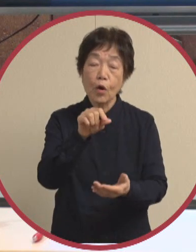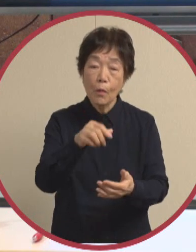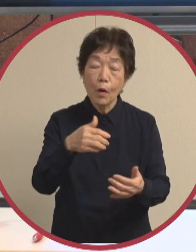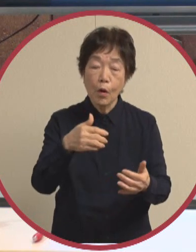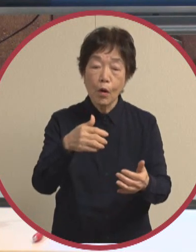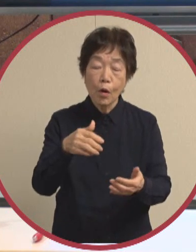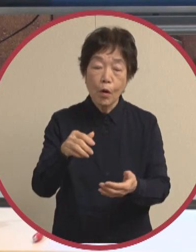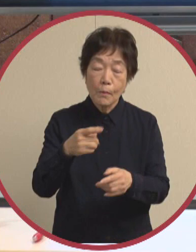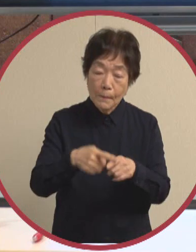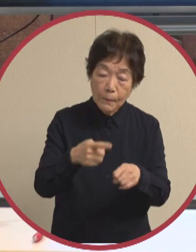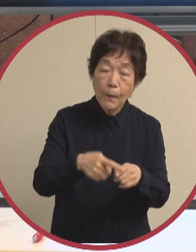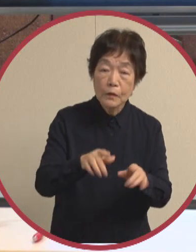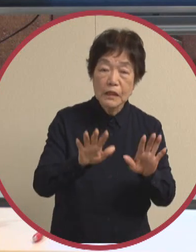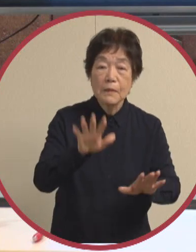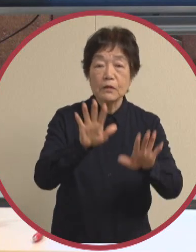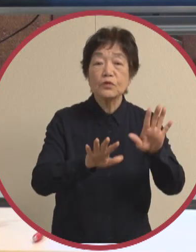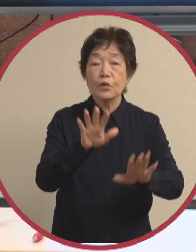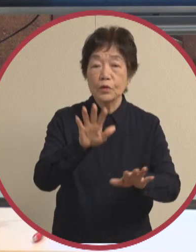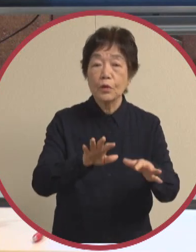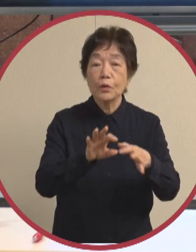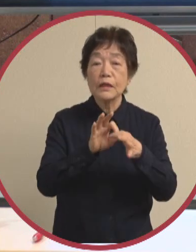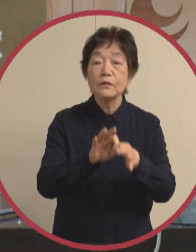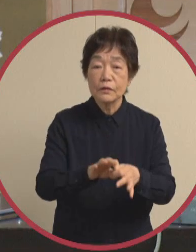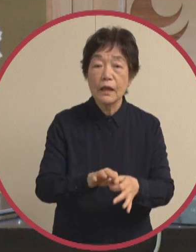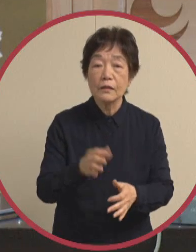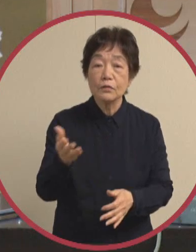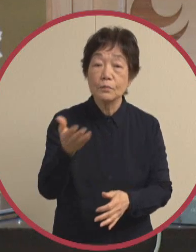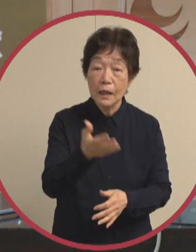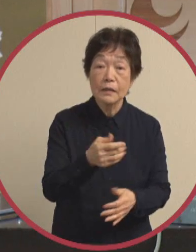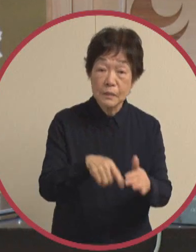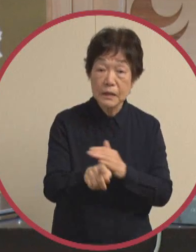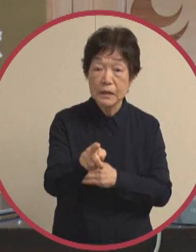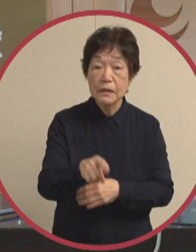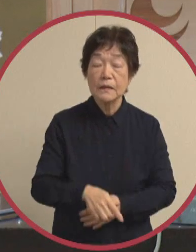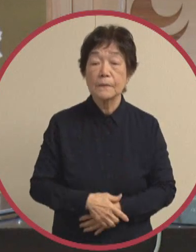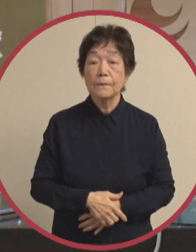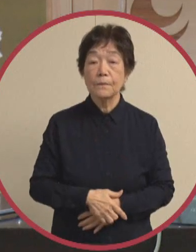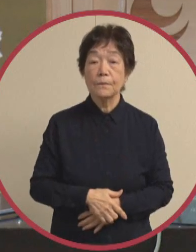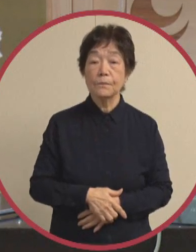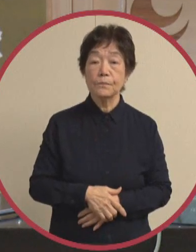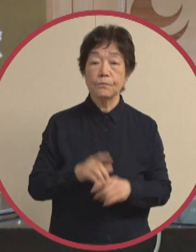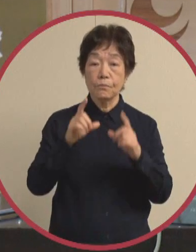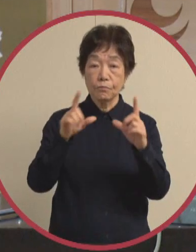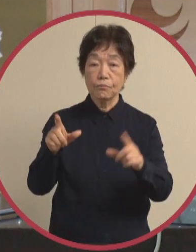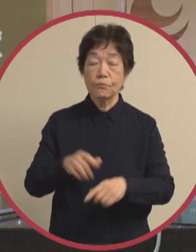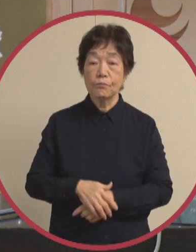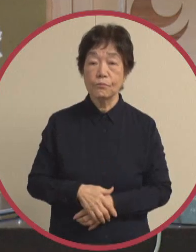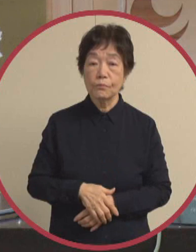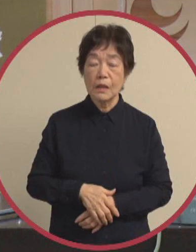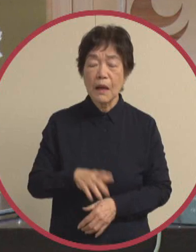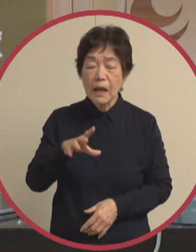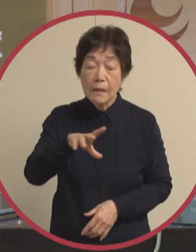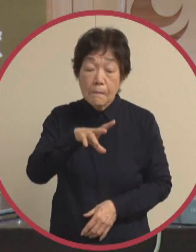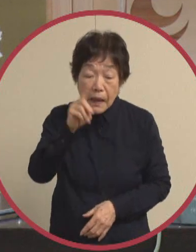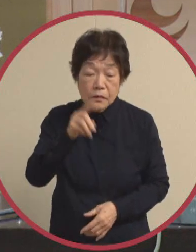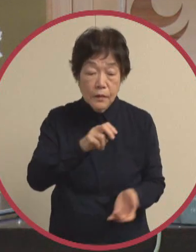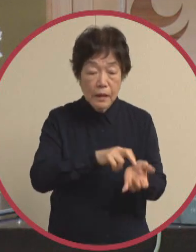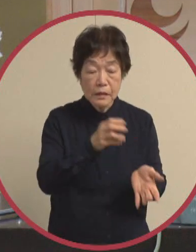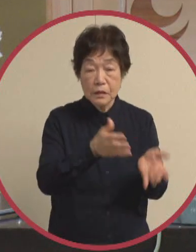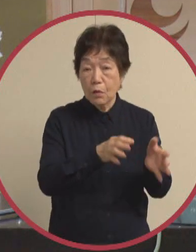てもらえるかというのは見た上で判断するというような感じになりますでしょうか。 まあ、まずあの医療関係